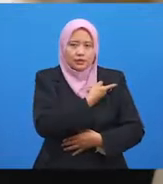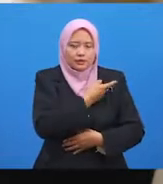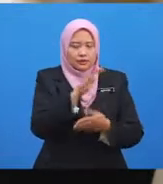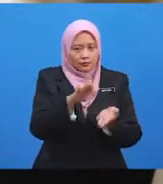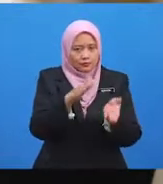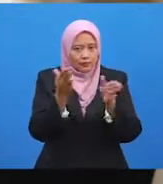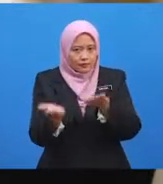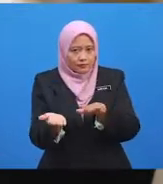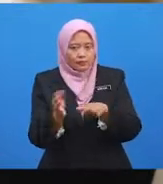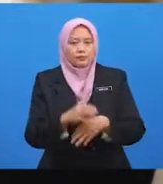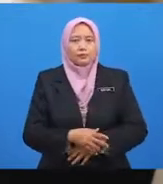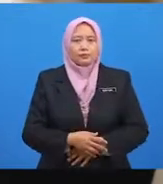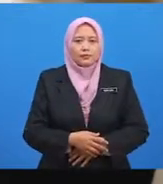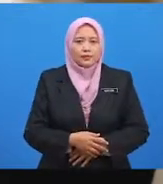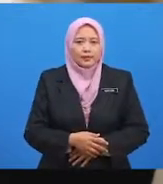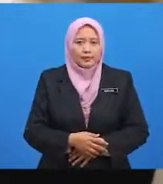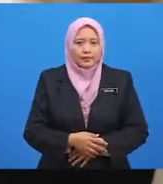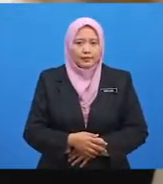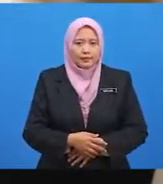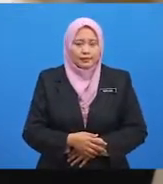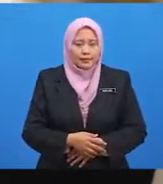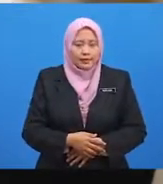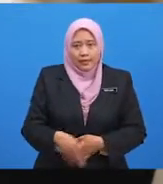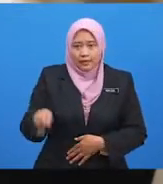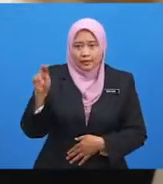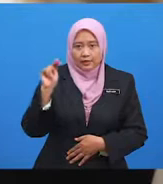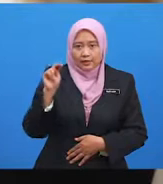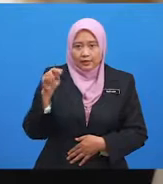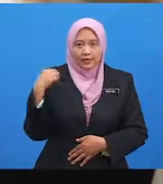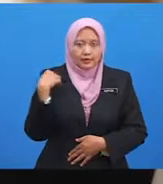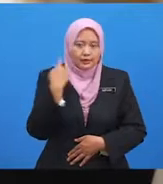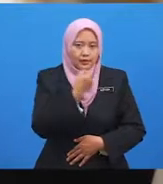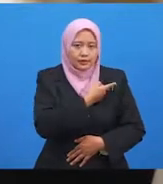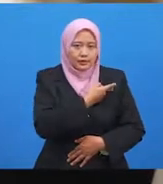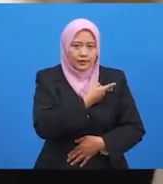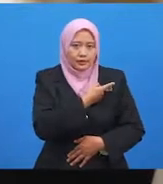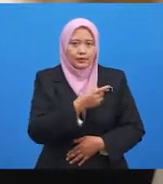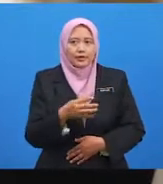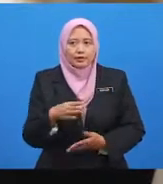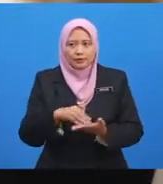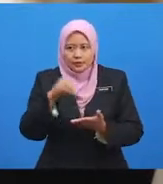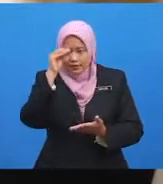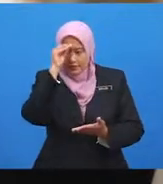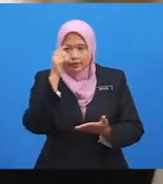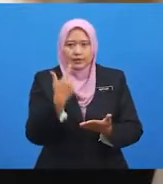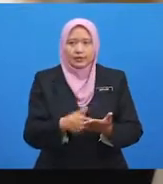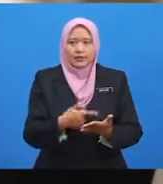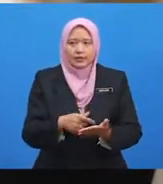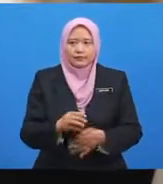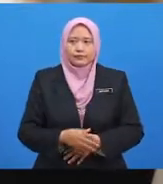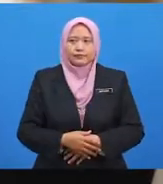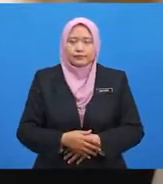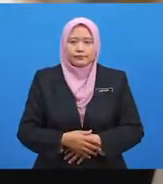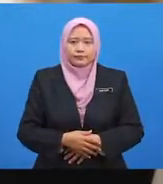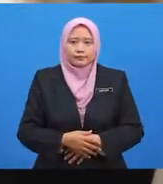hukum wakaf ini Hai sekejap lagi kita akan perinciannya kita beralih Bulek